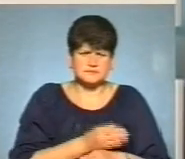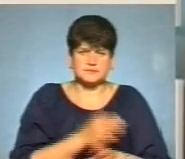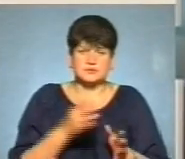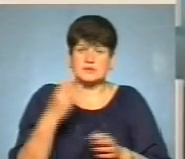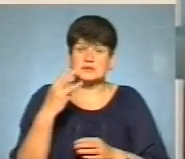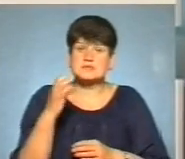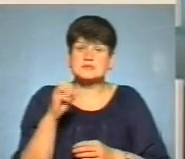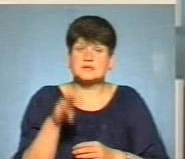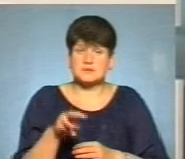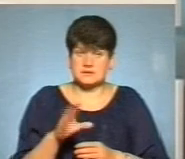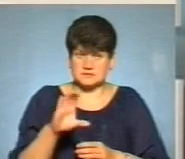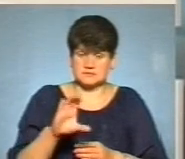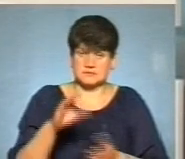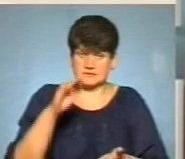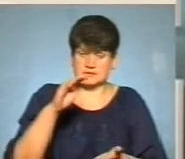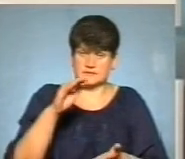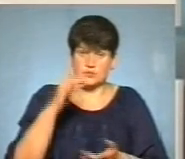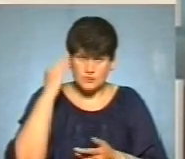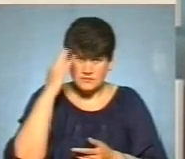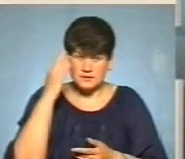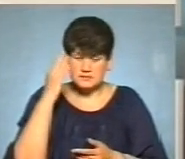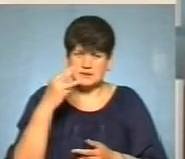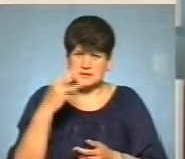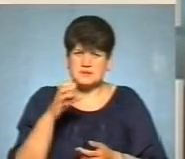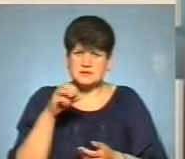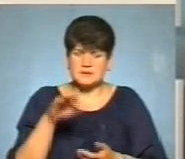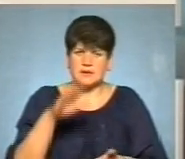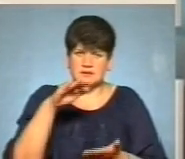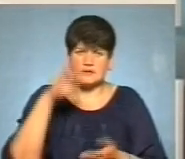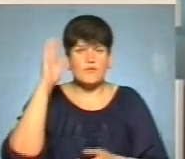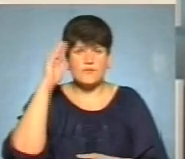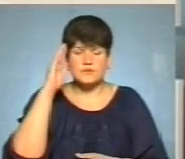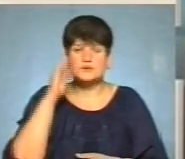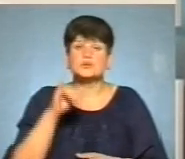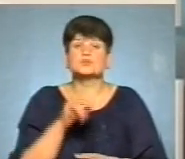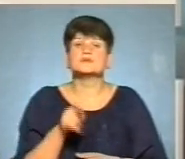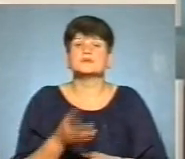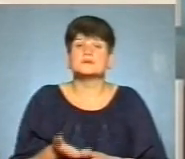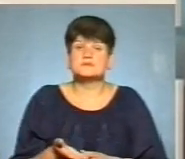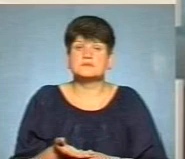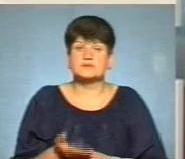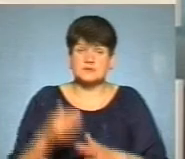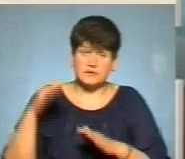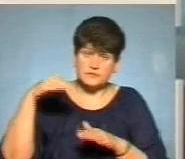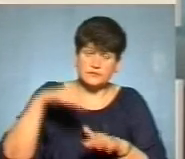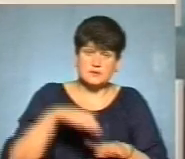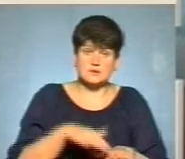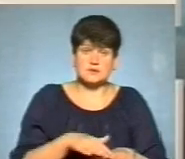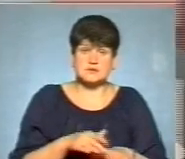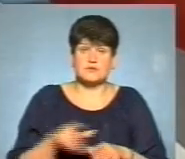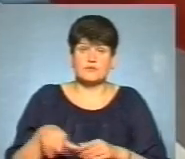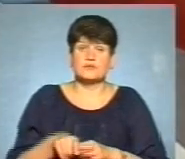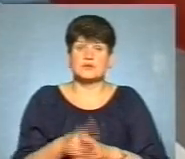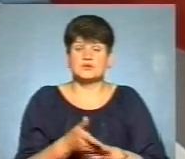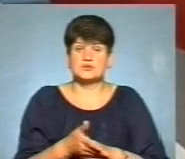сантиметрів. Виявляють собі 30 сантиметрів води, водяного потоку. Куди вона йде? Вона йде в низинку, вона йде в сторону річки.